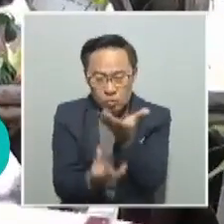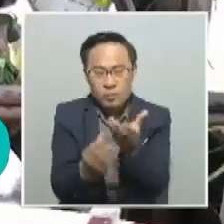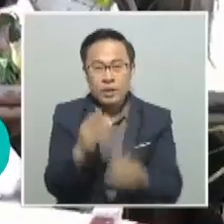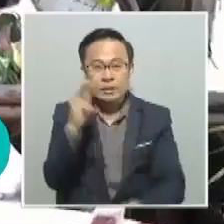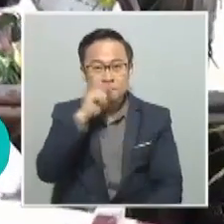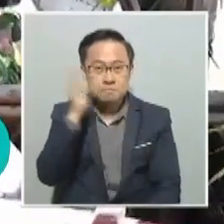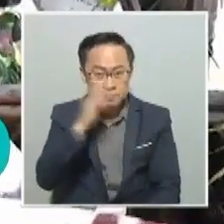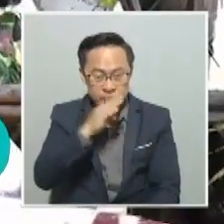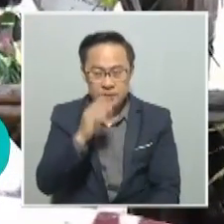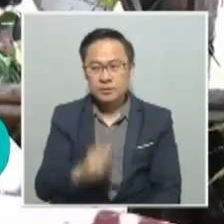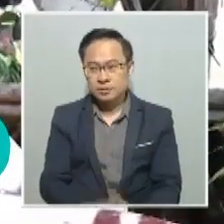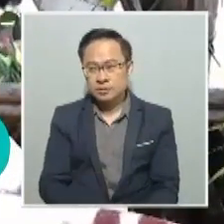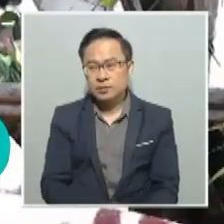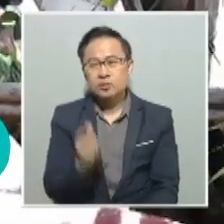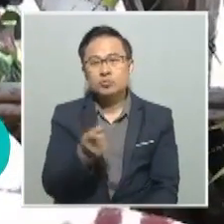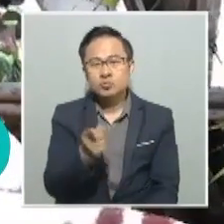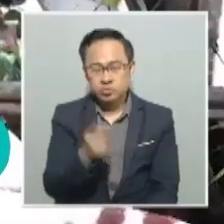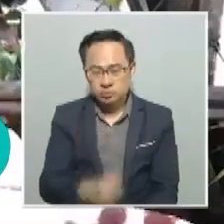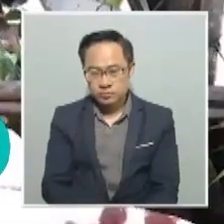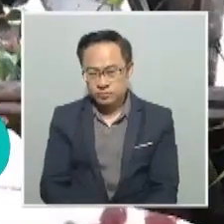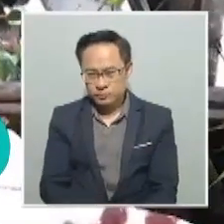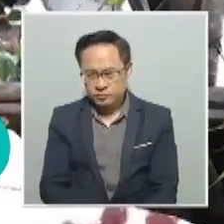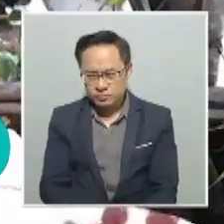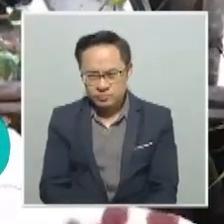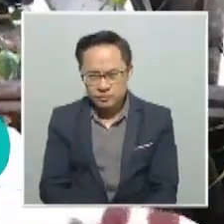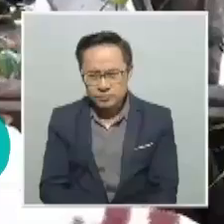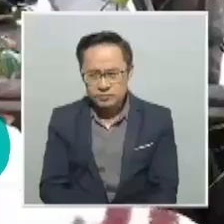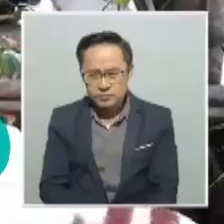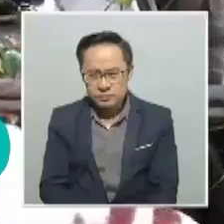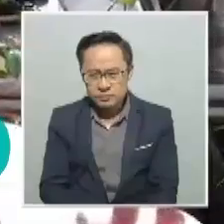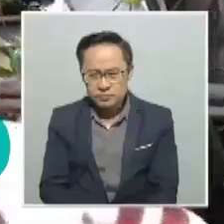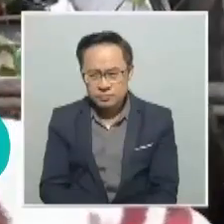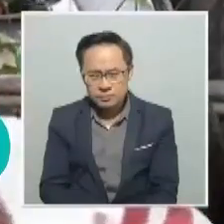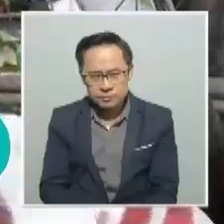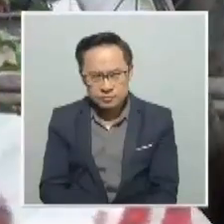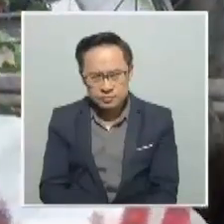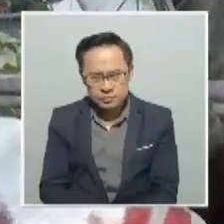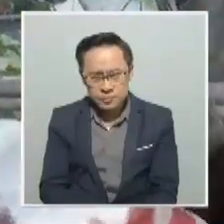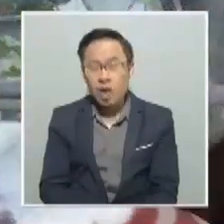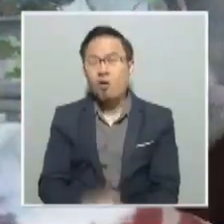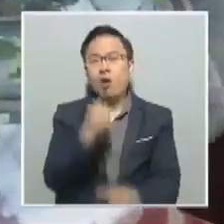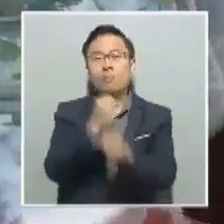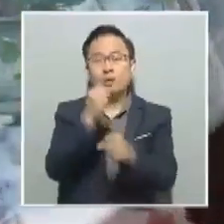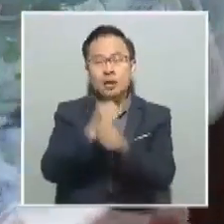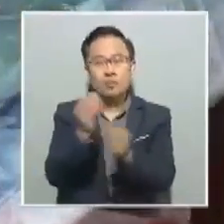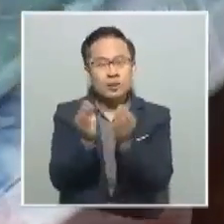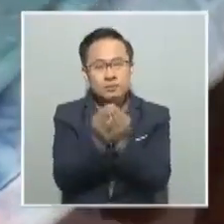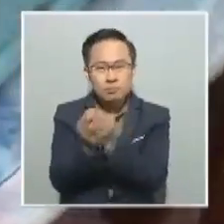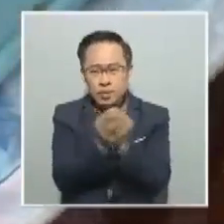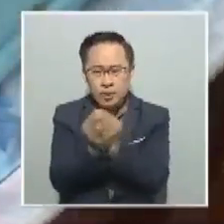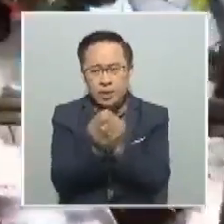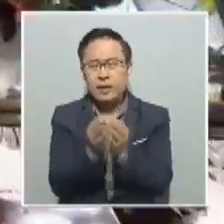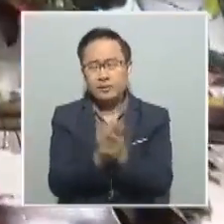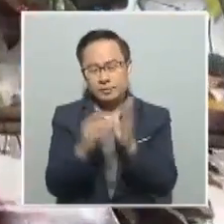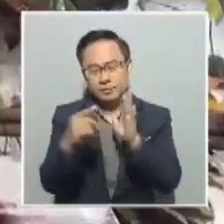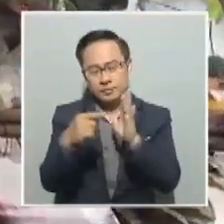ประทานอยู่ละหายส่วนบางใสเลียงเที่ยงแกงกลิ่นรัน